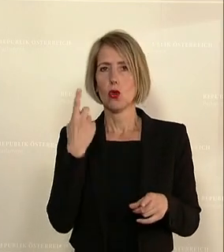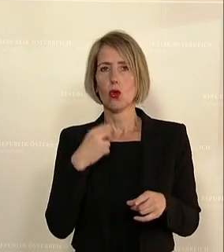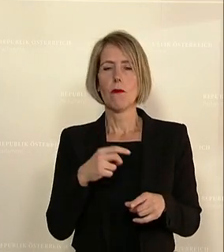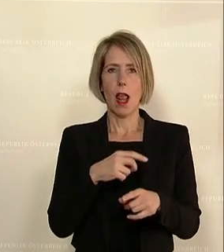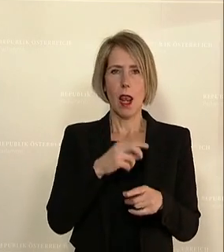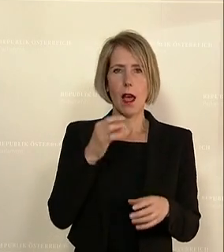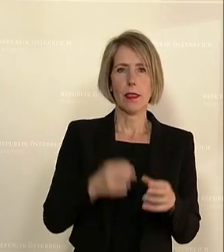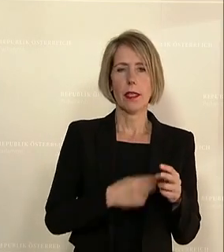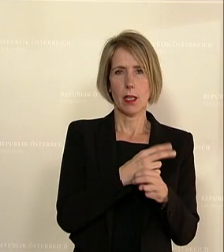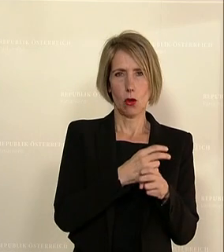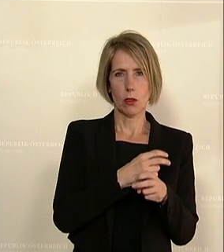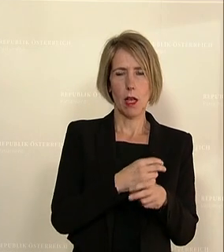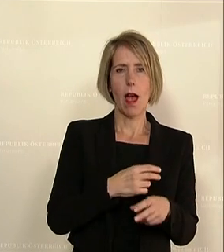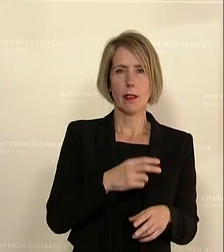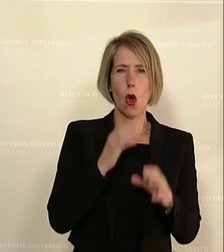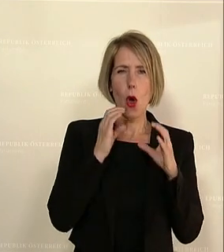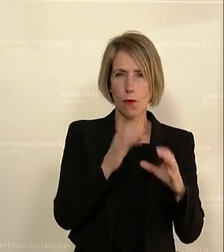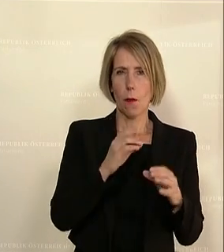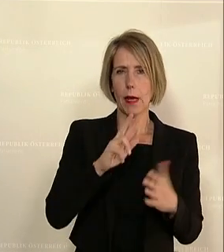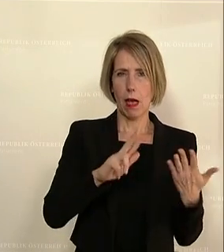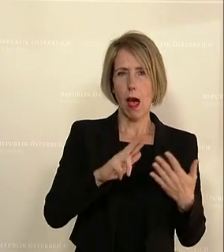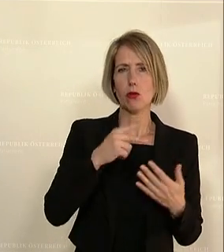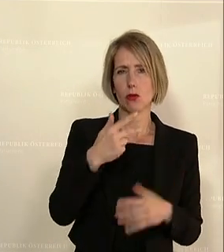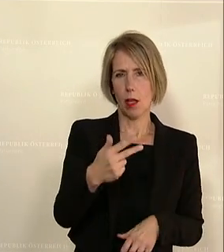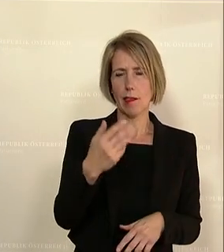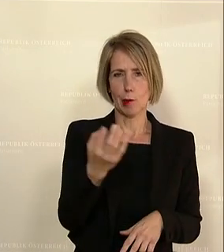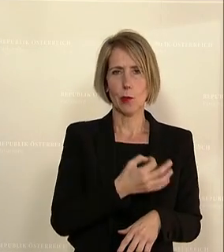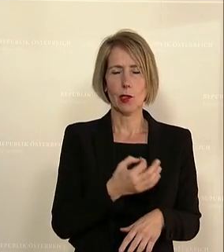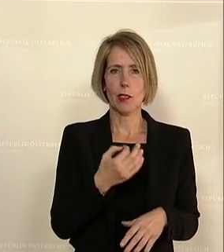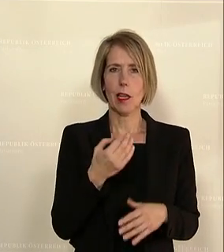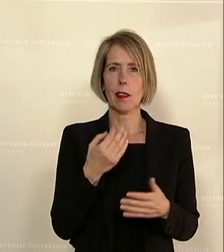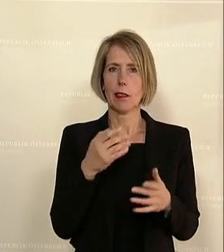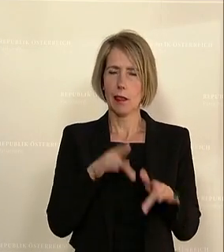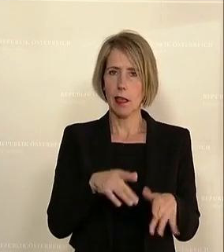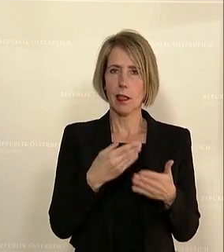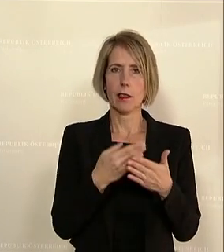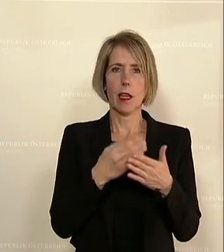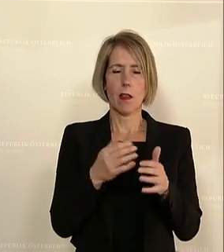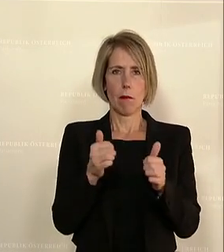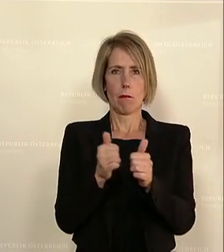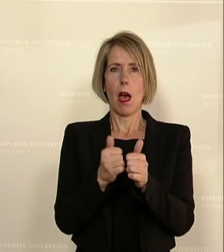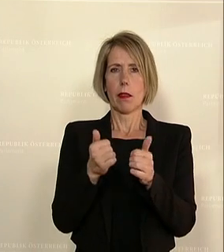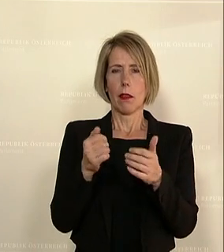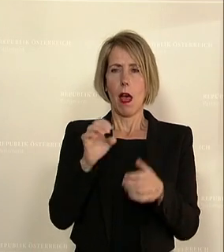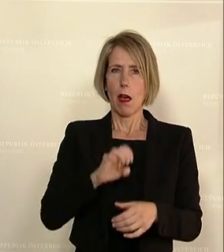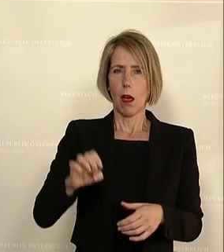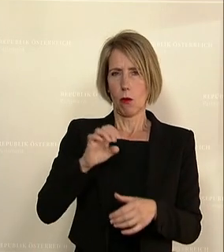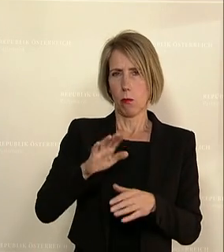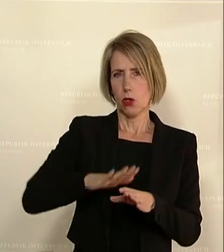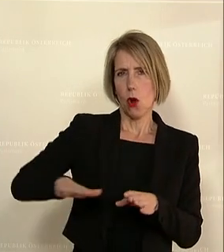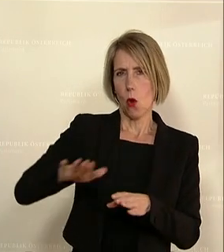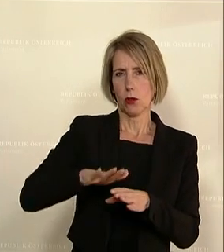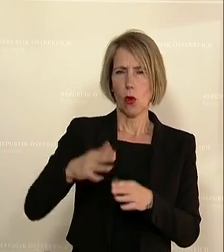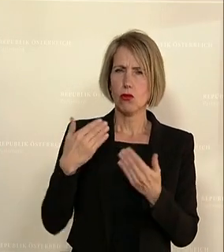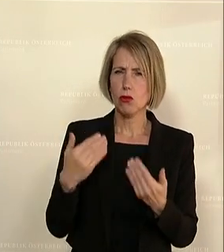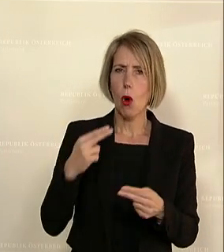die ÖVP bei 38% liegt, einen Partner in der Europäischen Union so behandelt. Das ist nicht in Ordnung. Bitte,